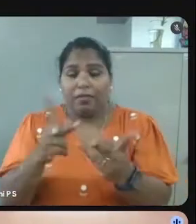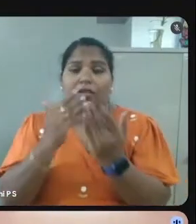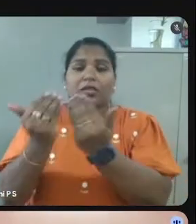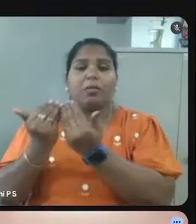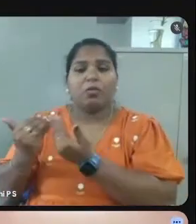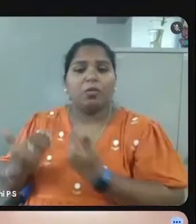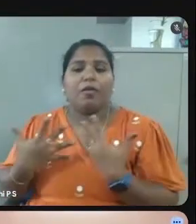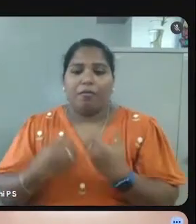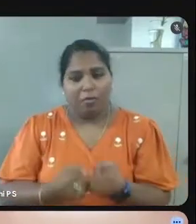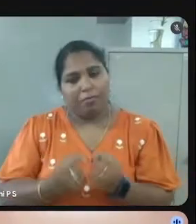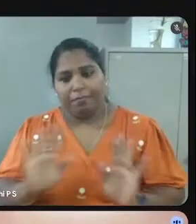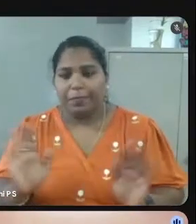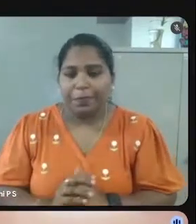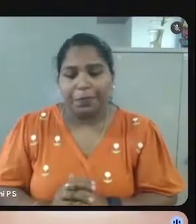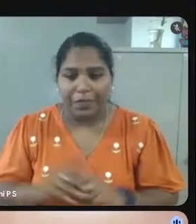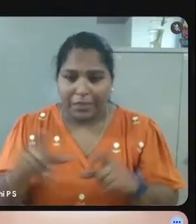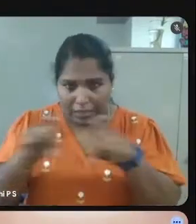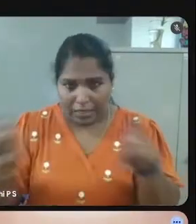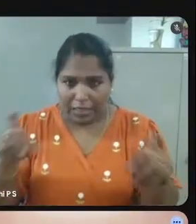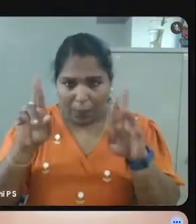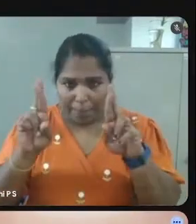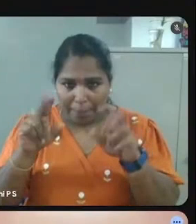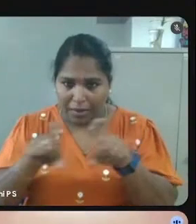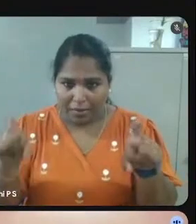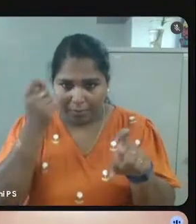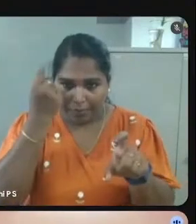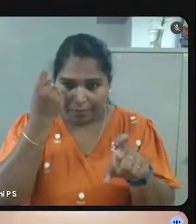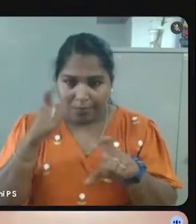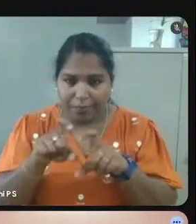അവിടെ ആവശ്യമാണ്. എല്ലാം ക്ലിയർ ആയിരുന്നു?